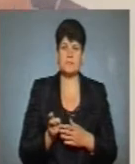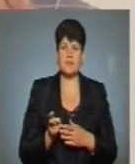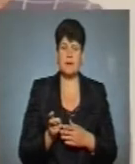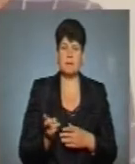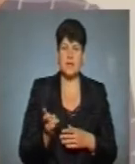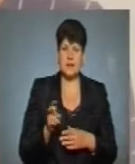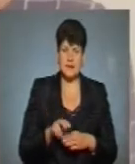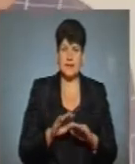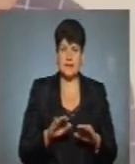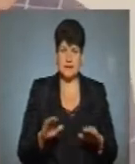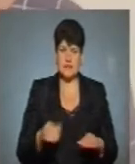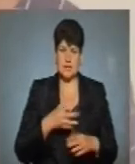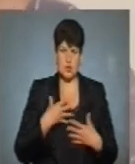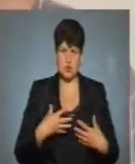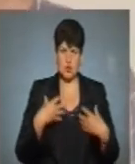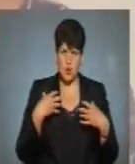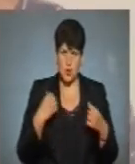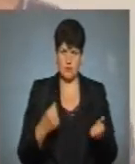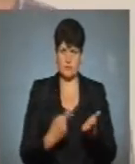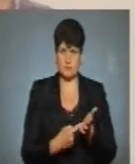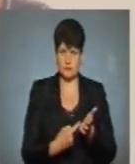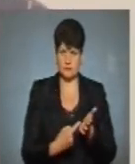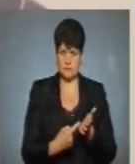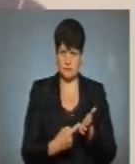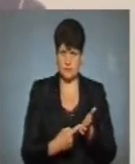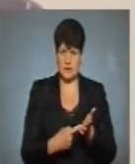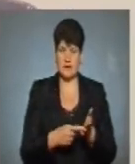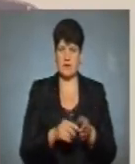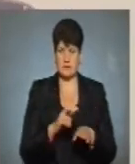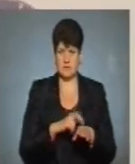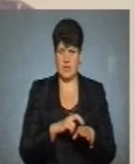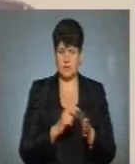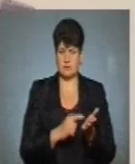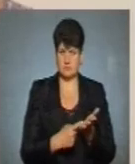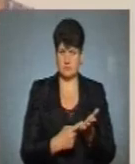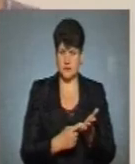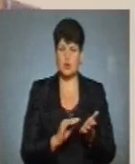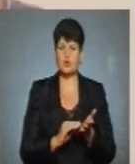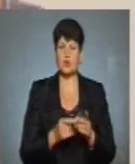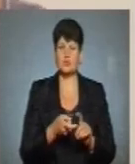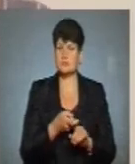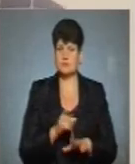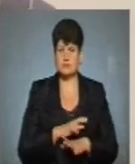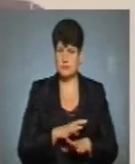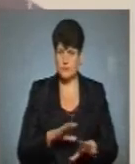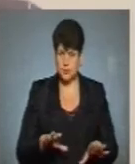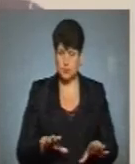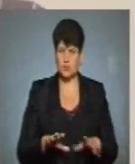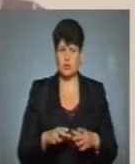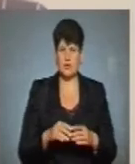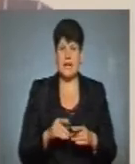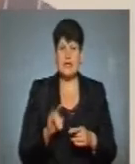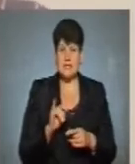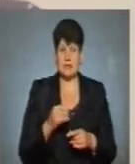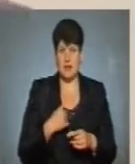дітки з здоровими, з підтвердженими лікарем даними про контакти, про все, і в свою